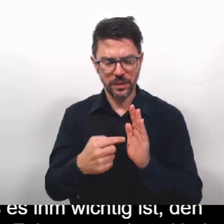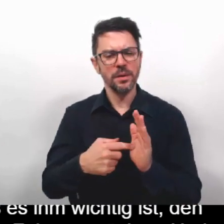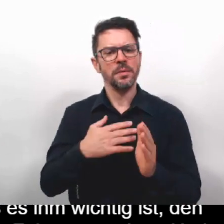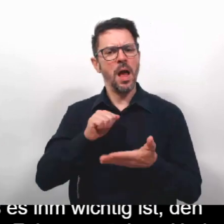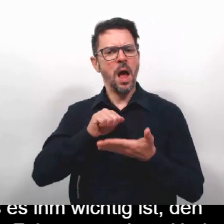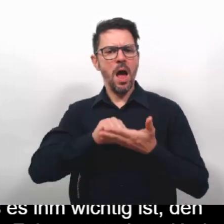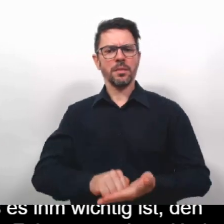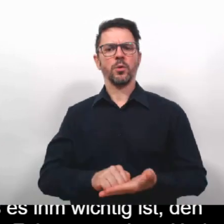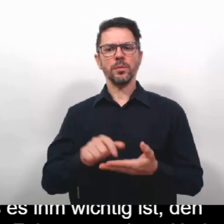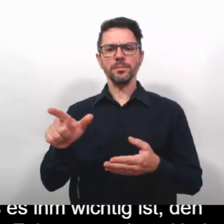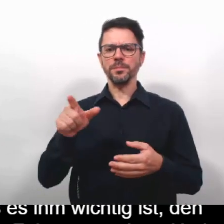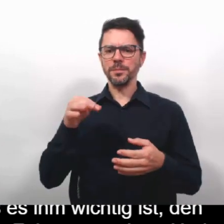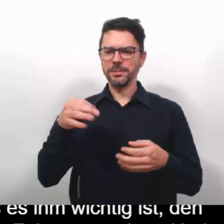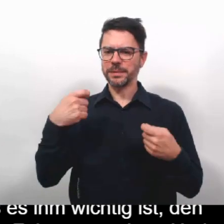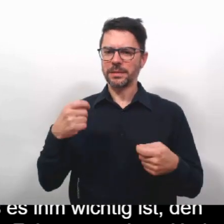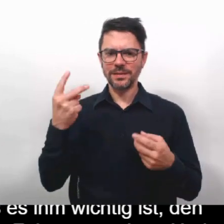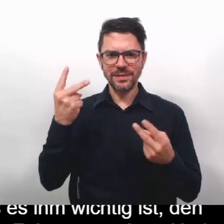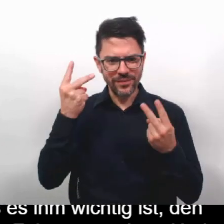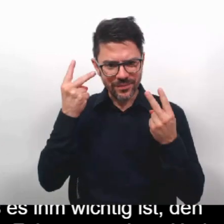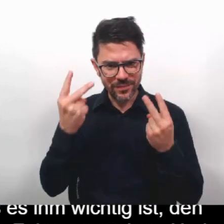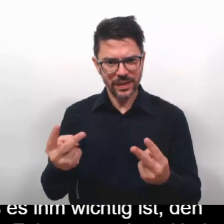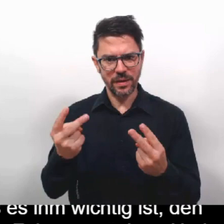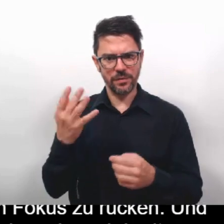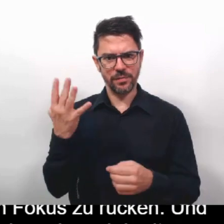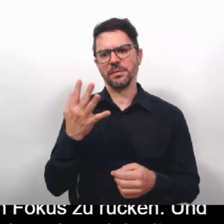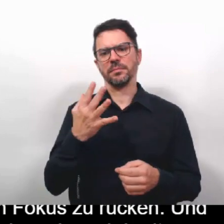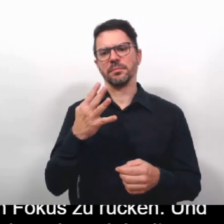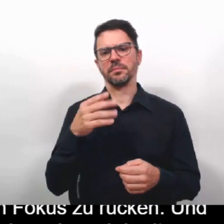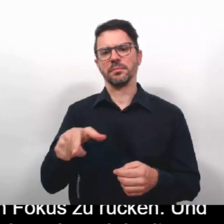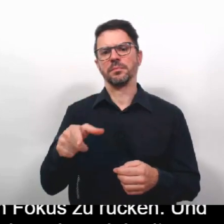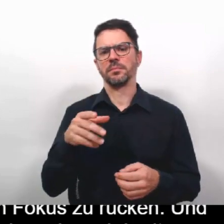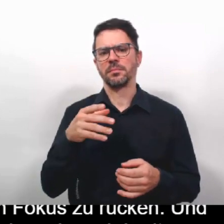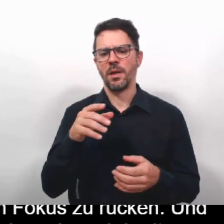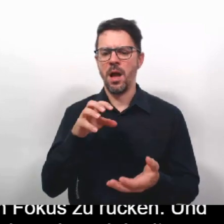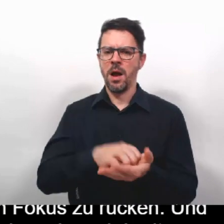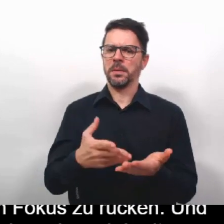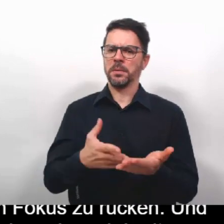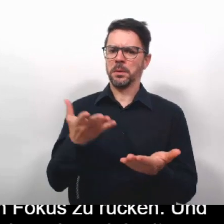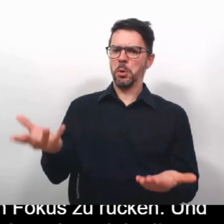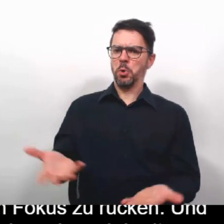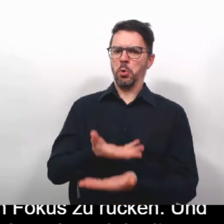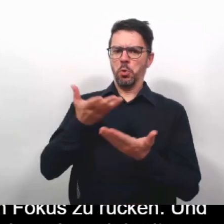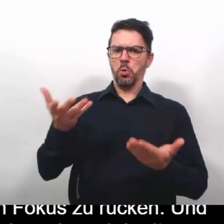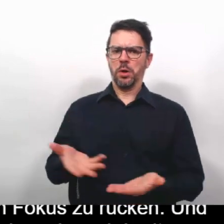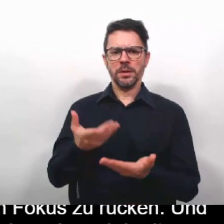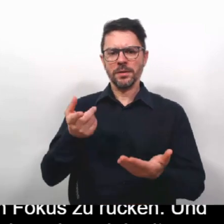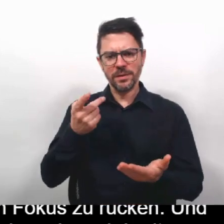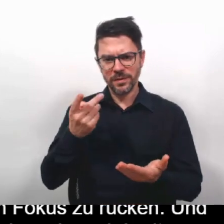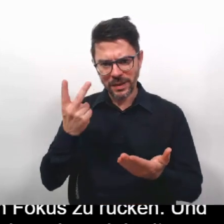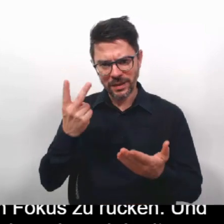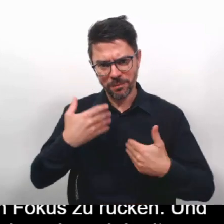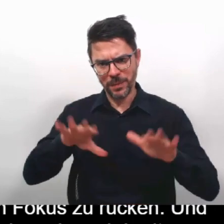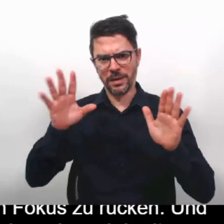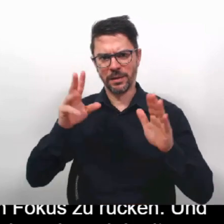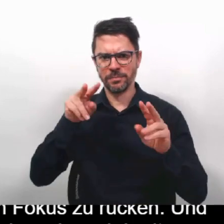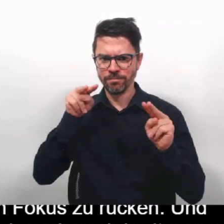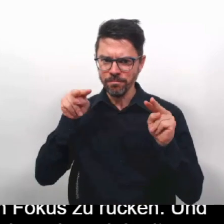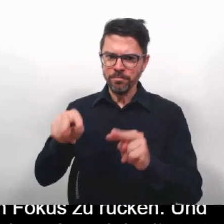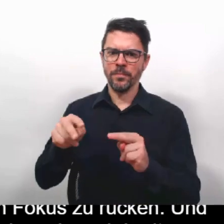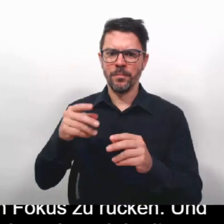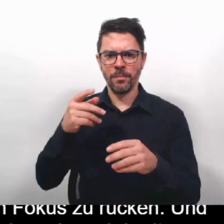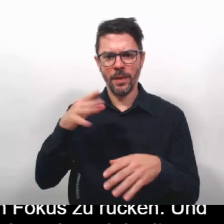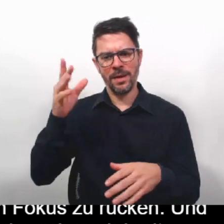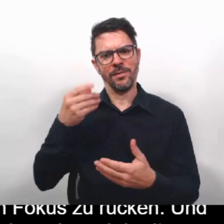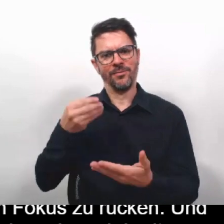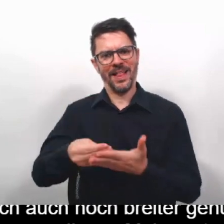nach wie vor daran, dass es eine Funktion haben kann. Aber notwendig ist halt schon, dass es sehr, sehr viele